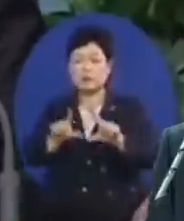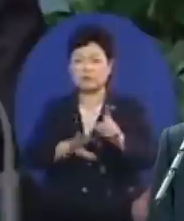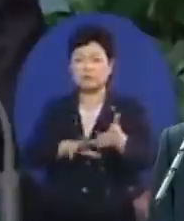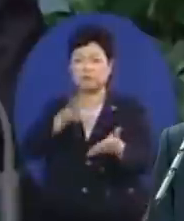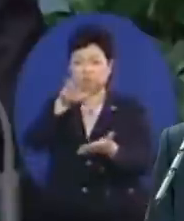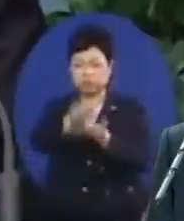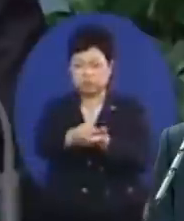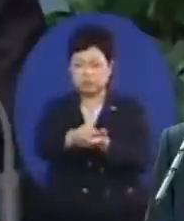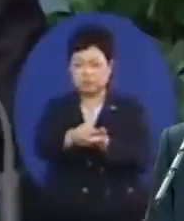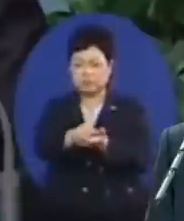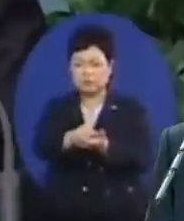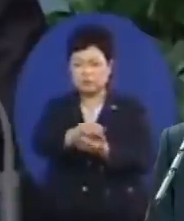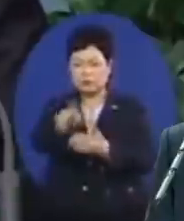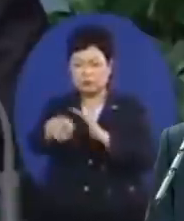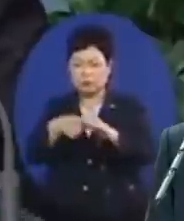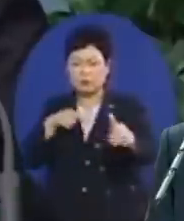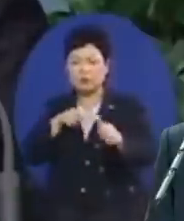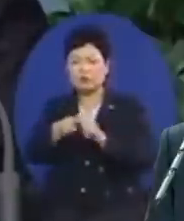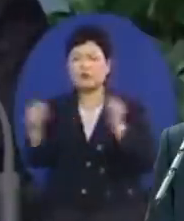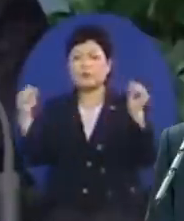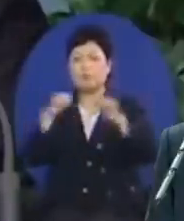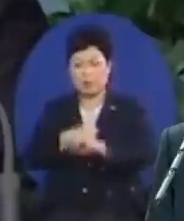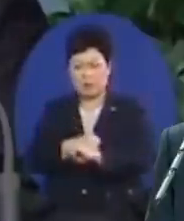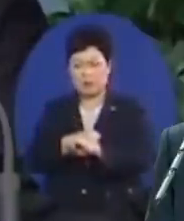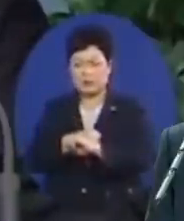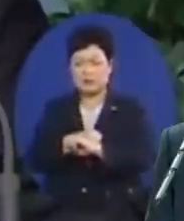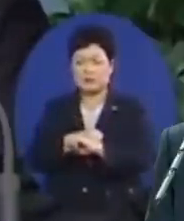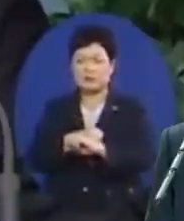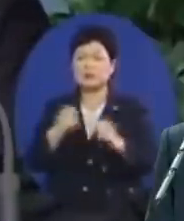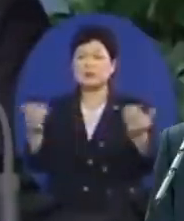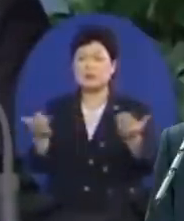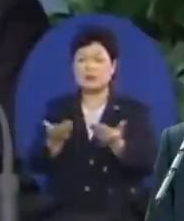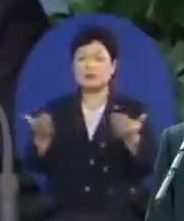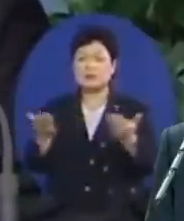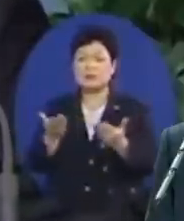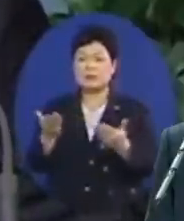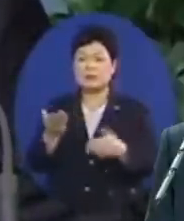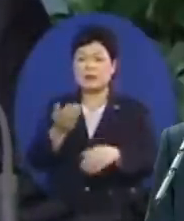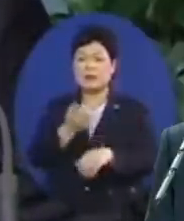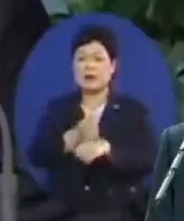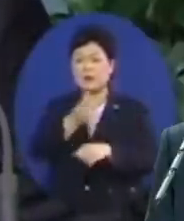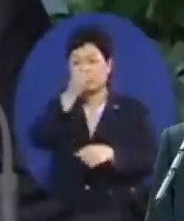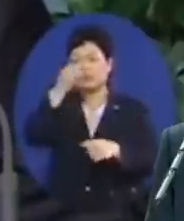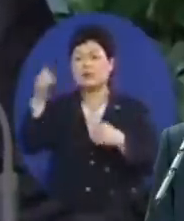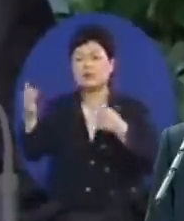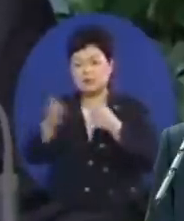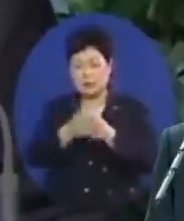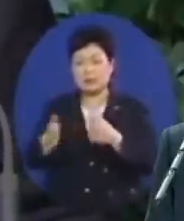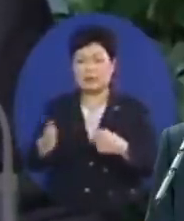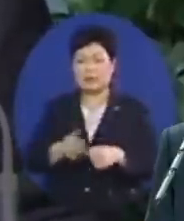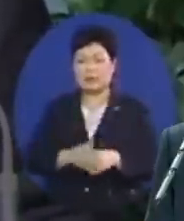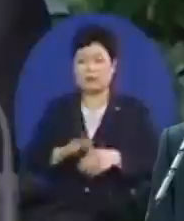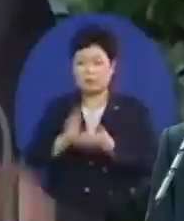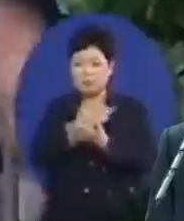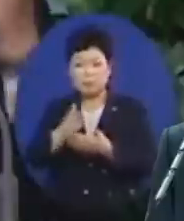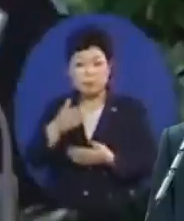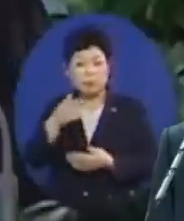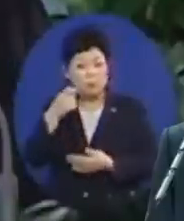점령해서 우리를 도둑질하고 죽이고 멸망시키는 일을 하기 때문인 것입니다. 우리가 분별